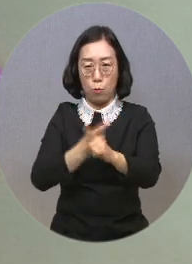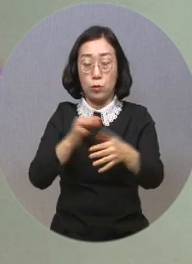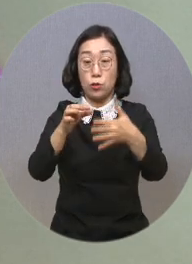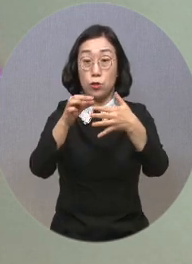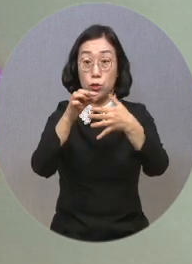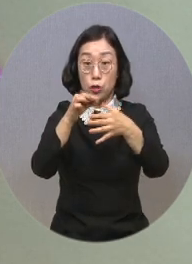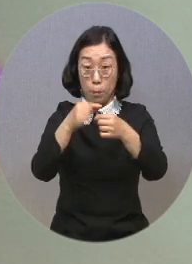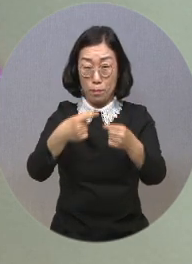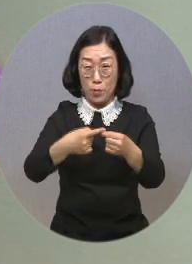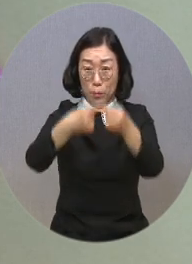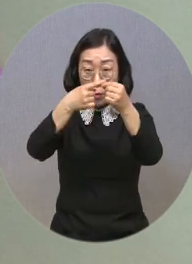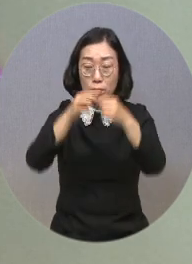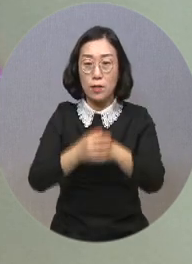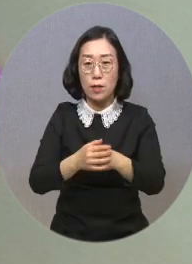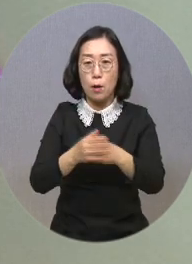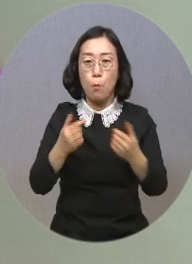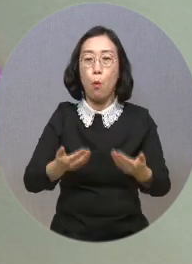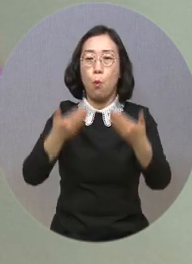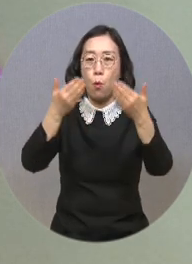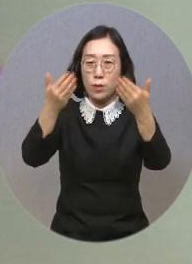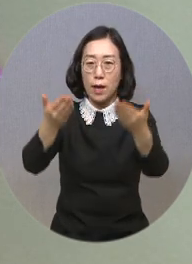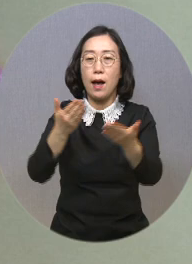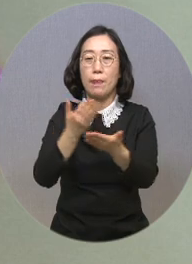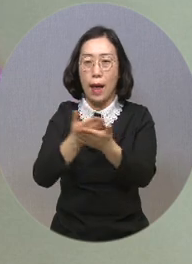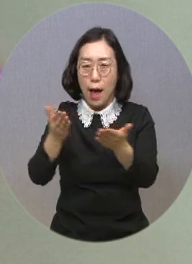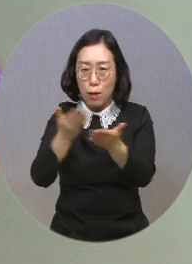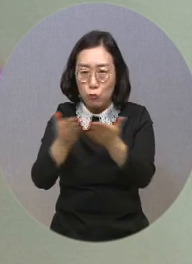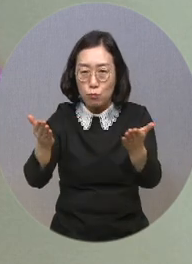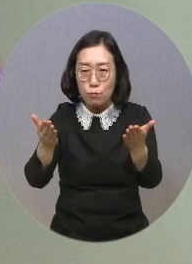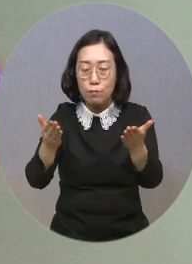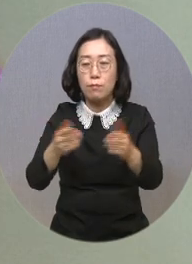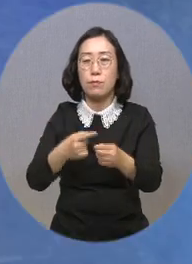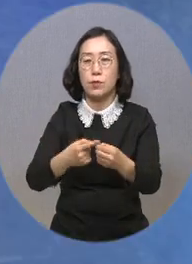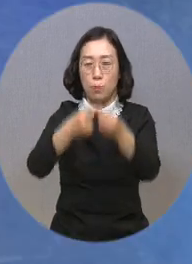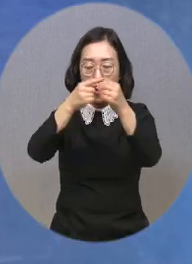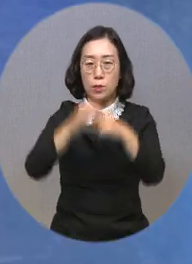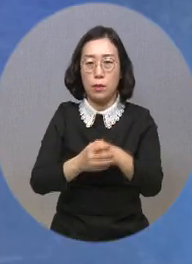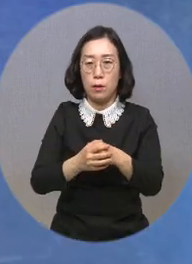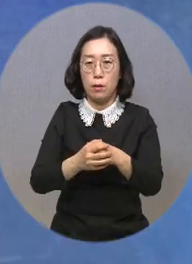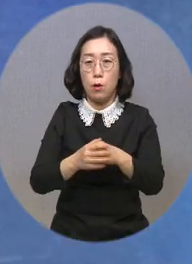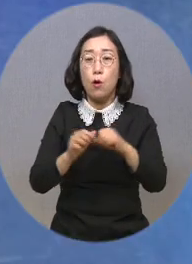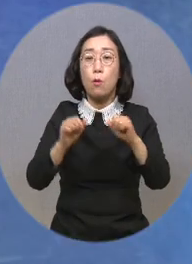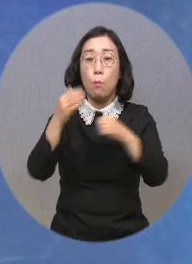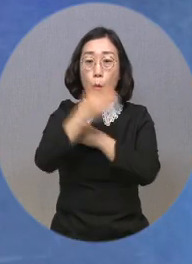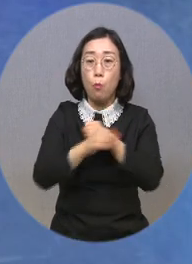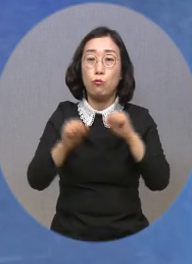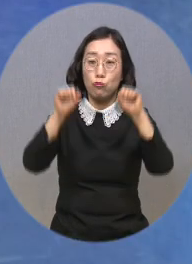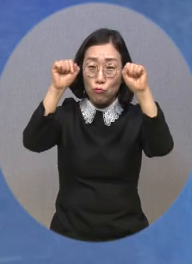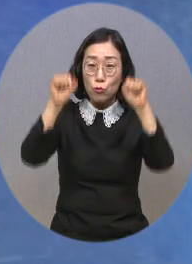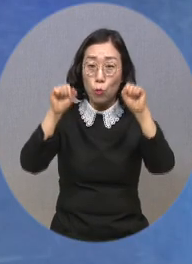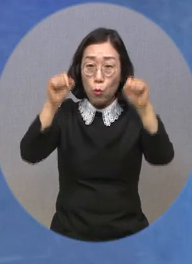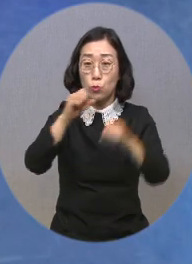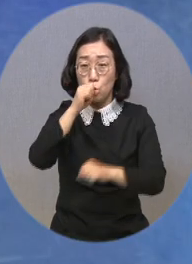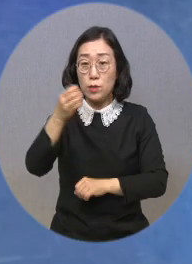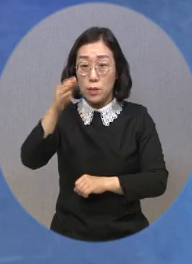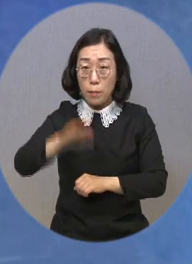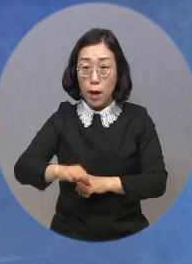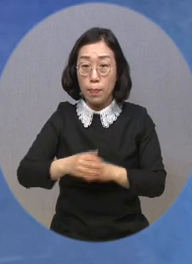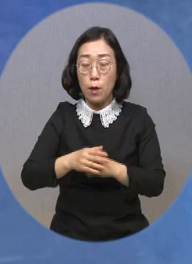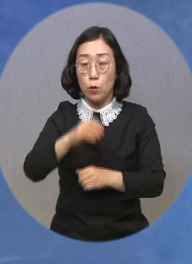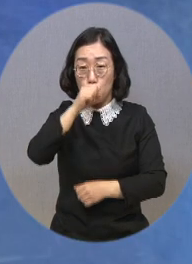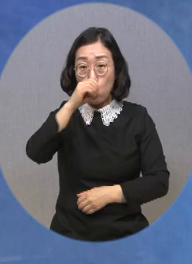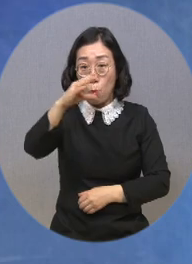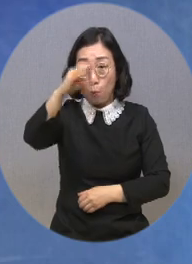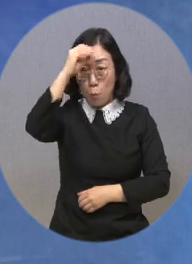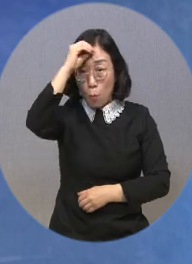나눔, 장학이었습니다. 왜 그랬냐면요. 스포츠도 좋겠지만 좀 더 모범적인 스포츠인이